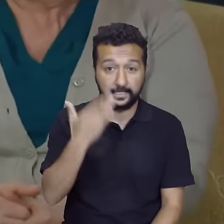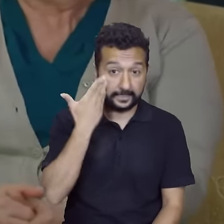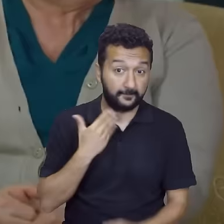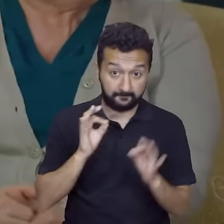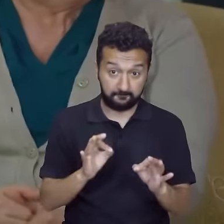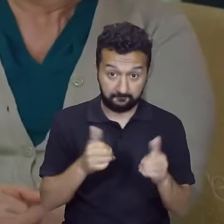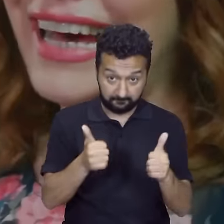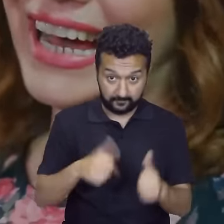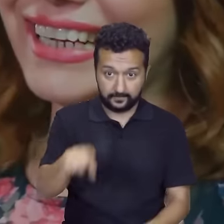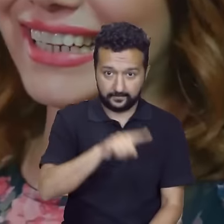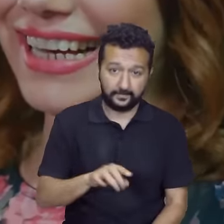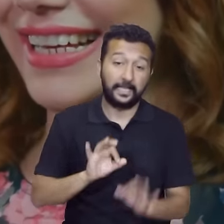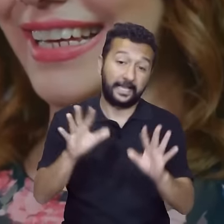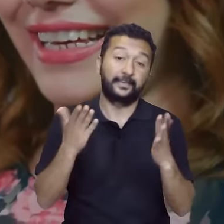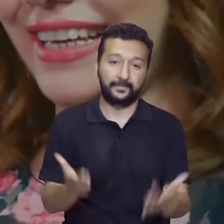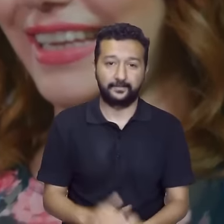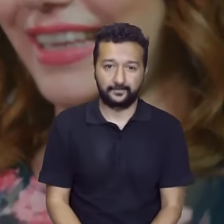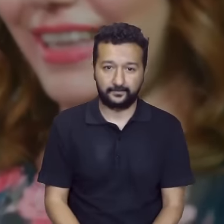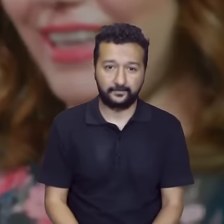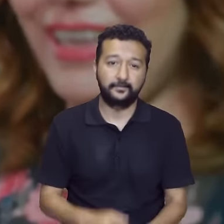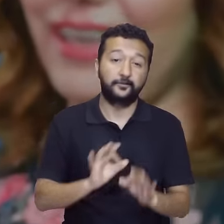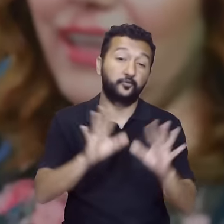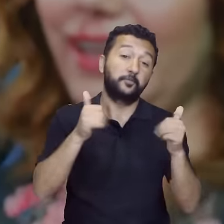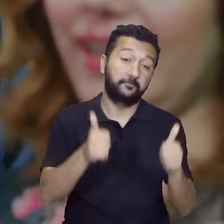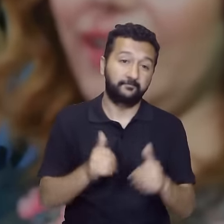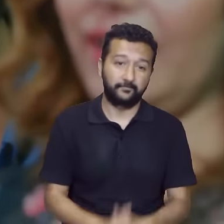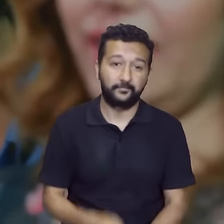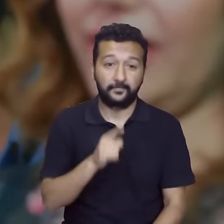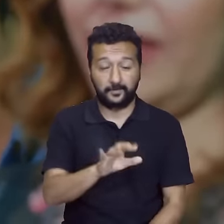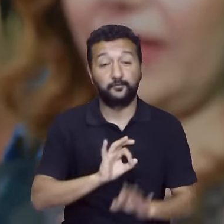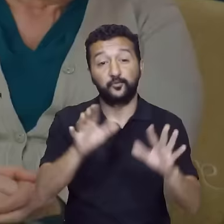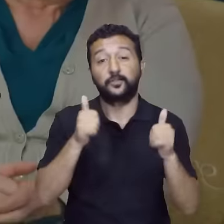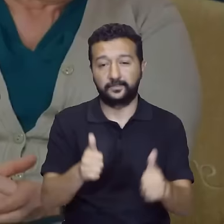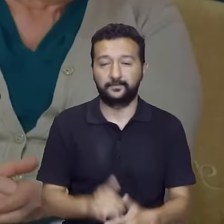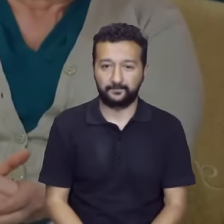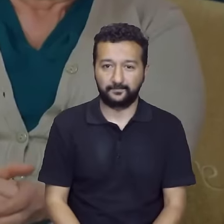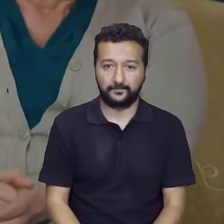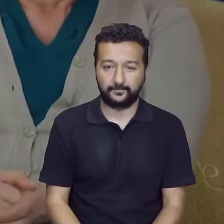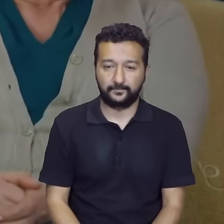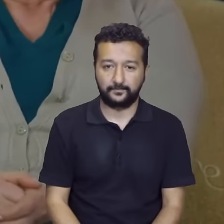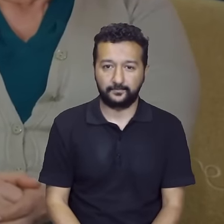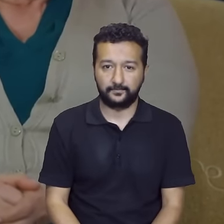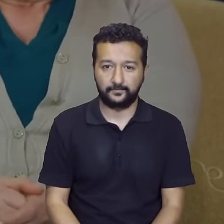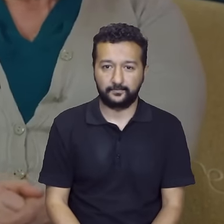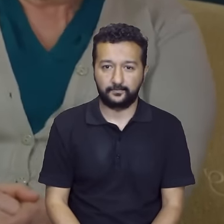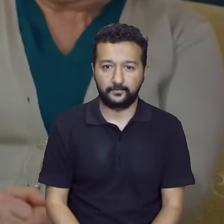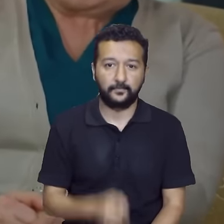Keyifler yerinde yani. Harika. Şahane. Muhteşem.